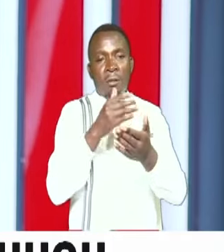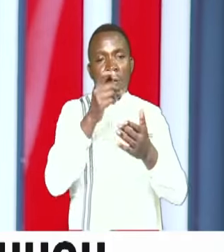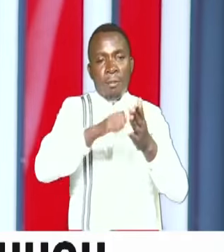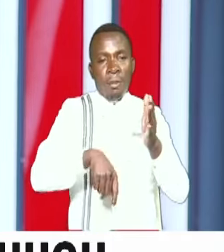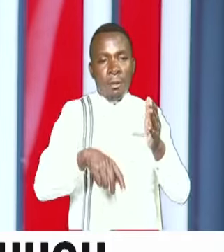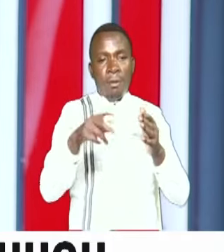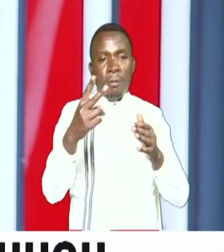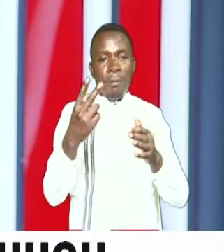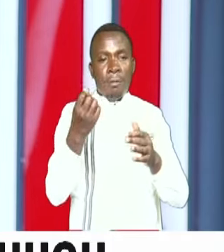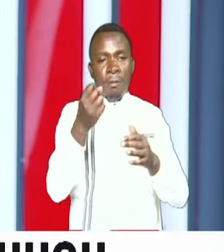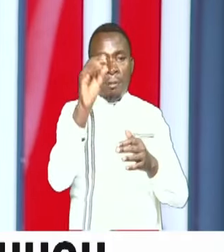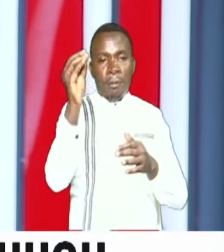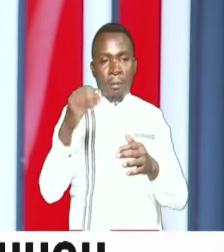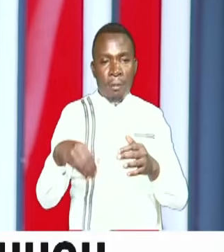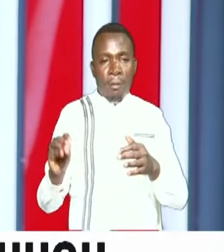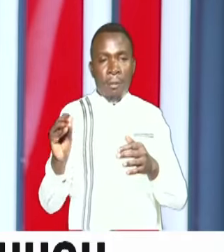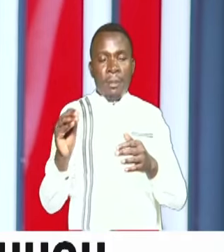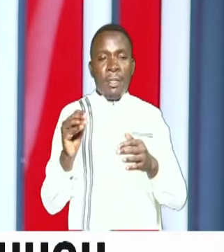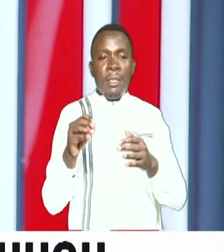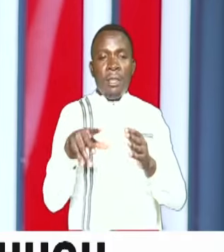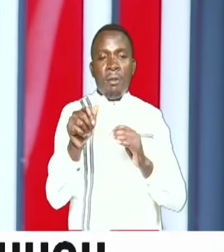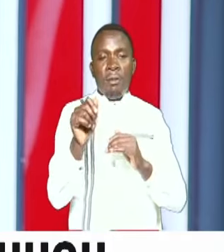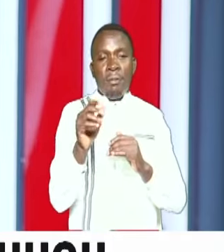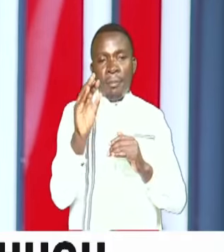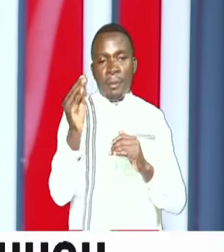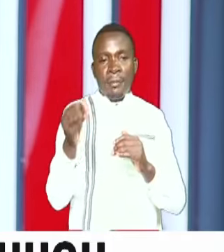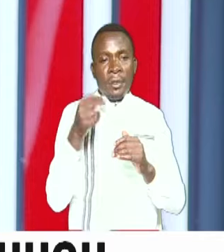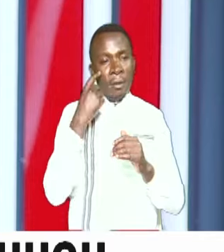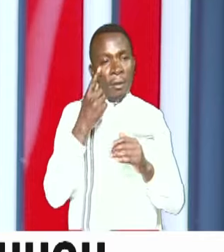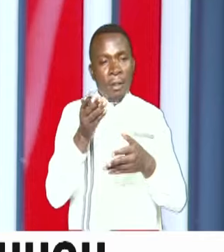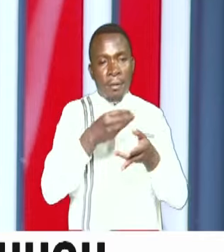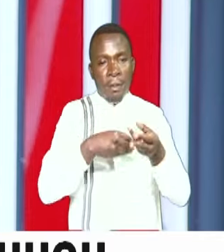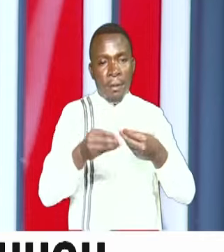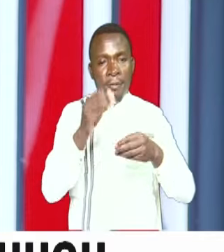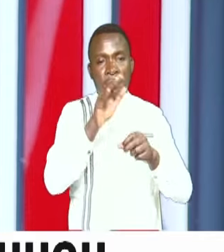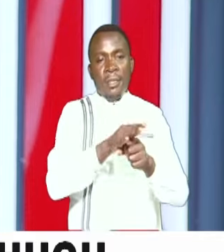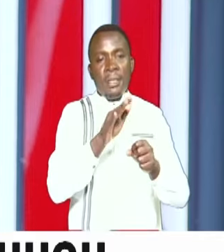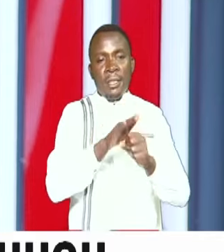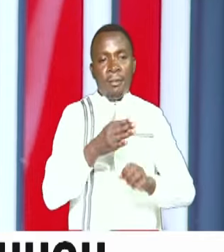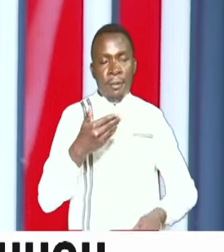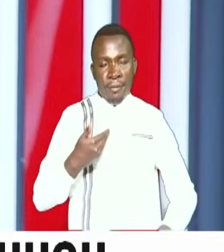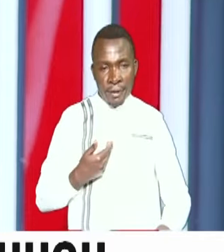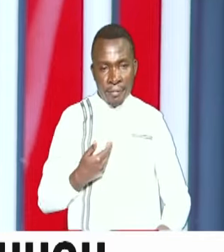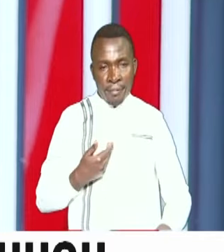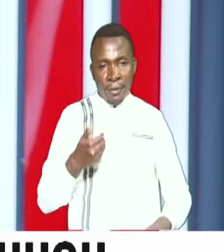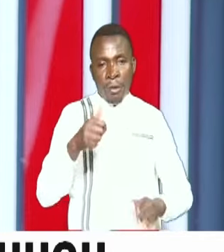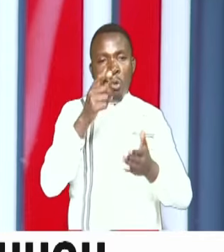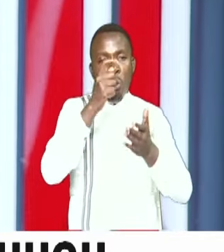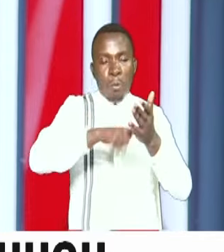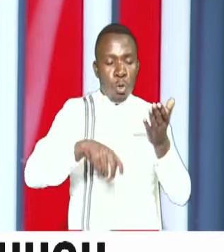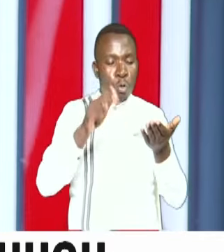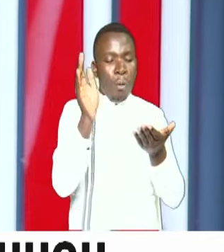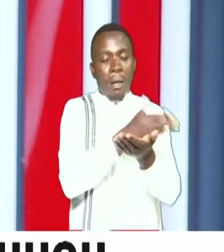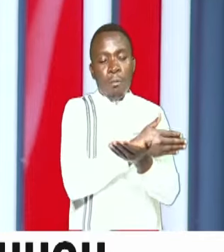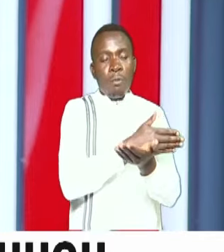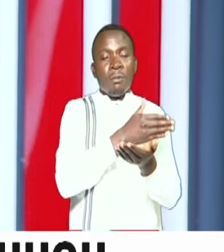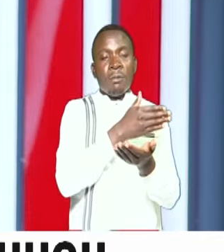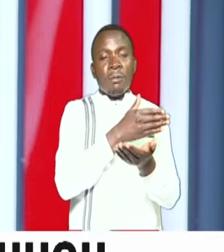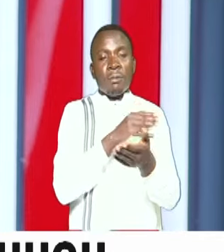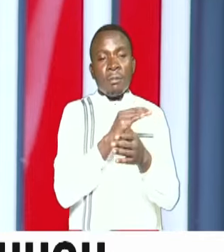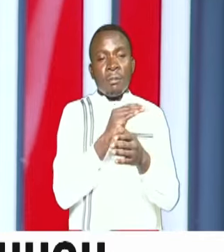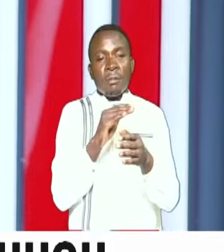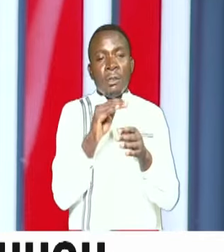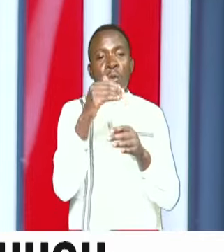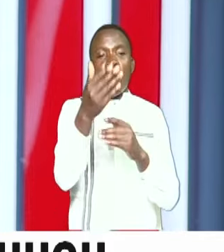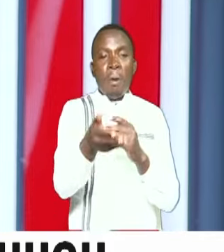kuko niyo leti usanga ibicuruzwa byinshi bifite uwo musoro akawukurirwaho